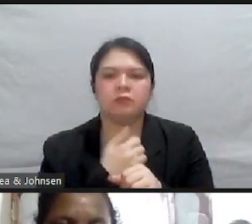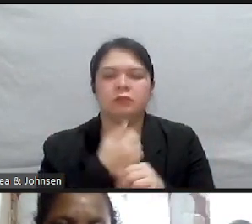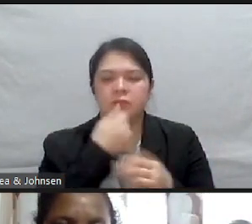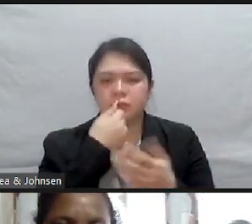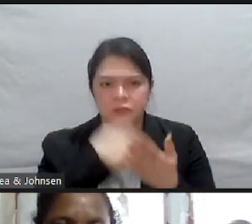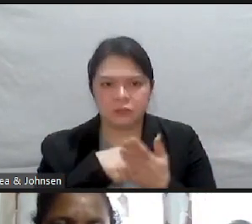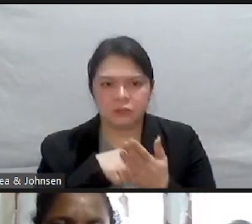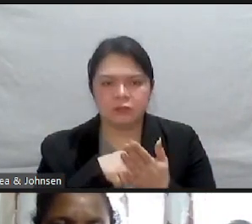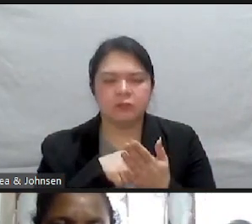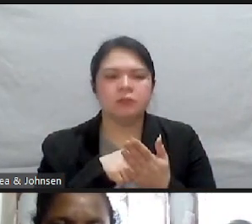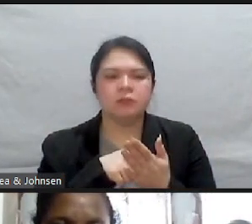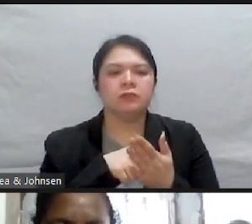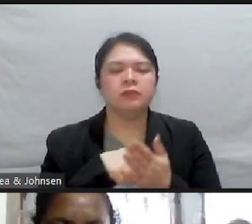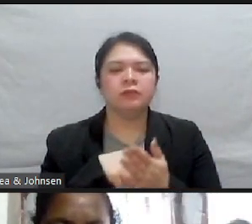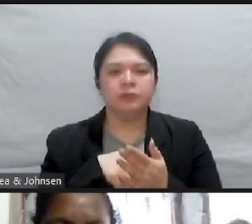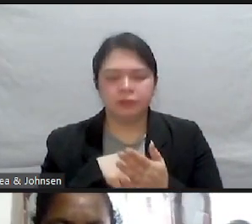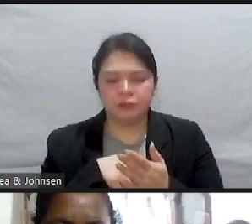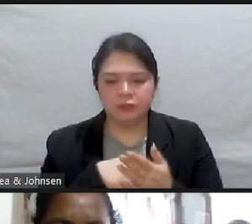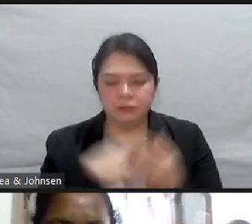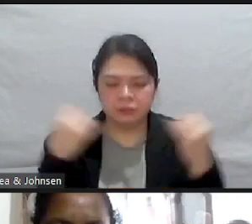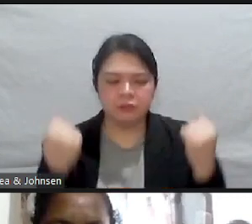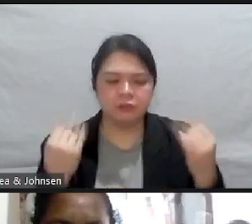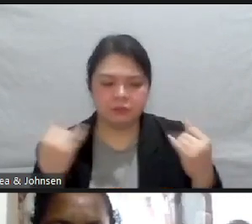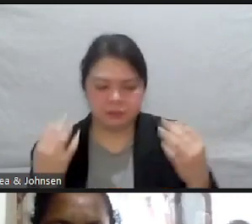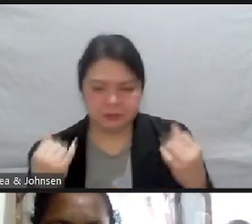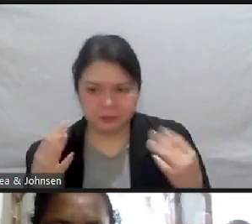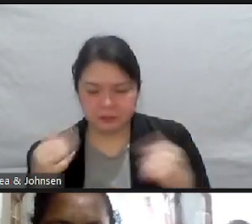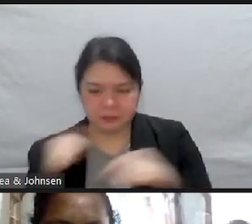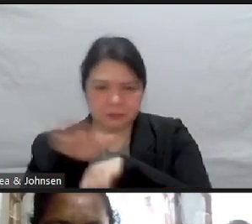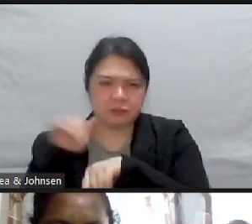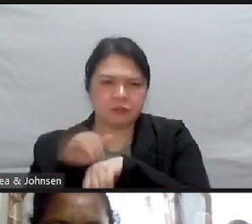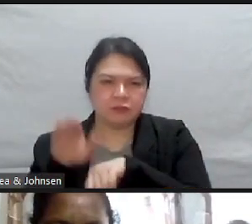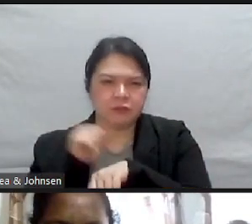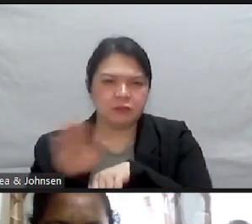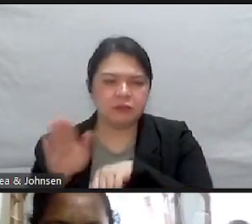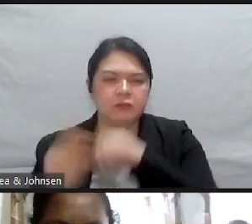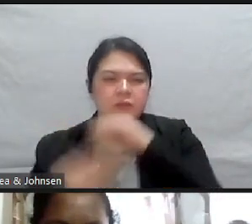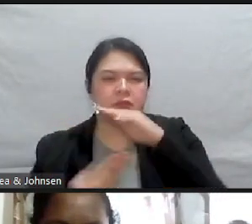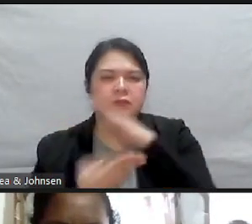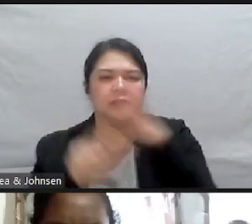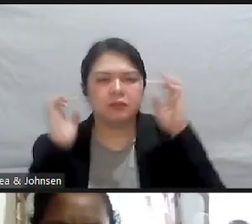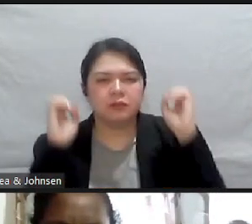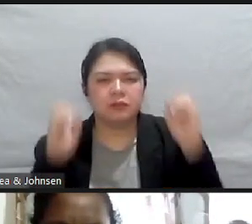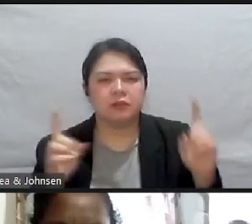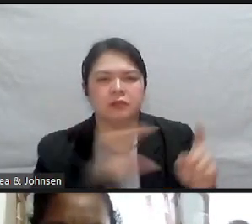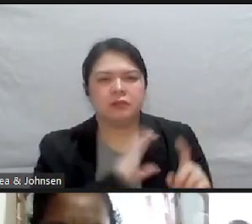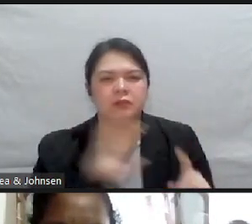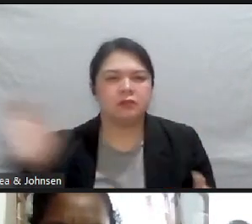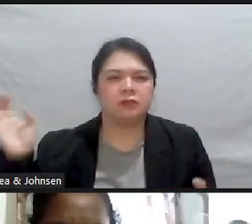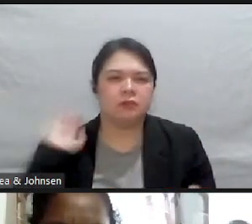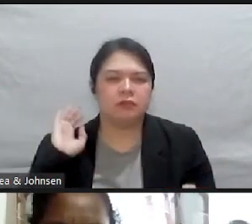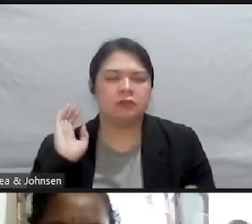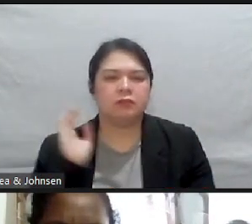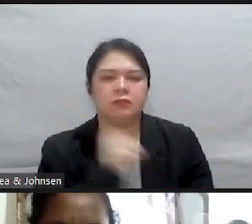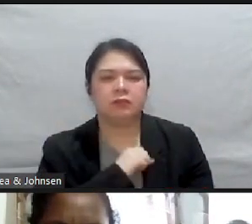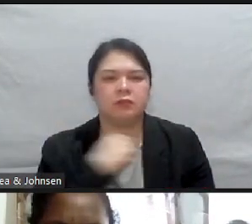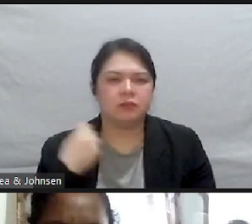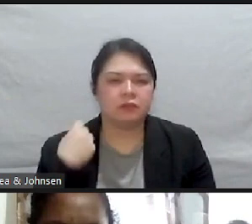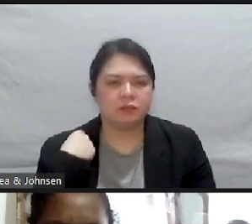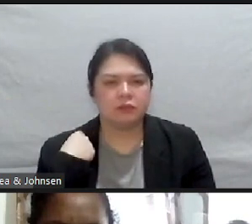kung marami silang matatanggap na liham sa Basic Education Committee, sa Senate, sa